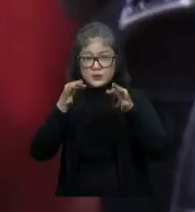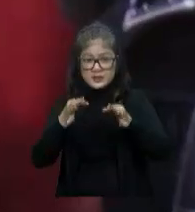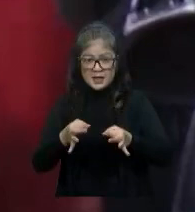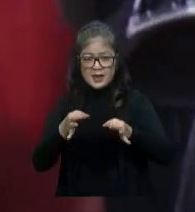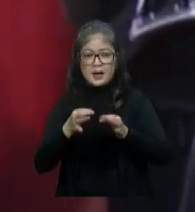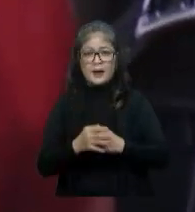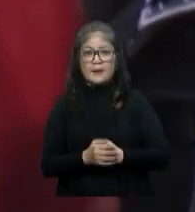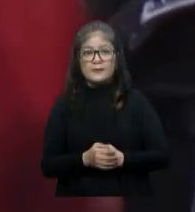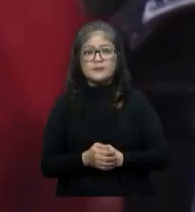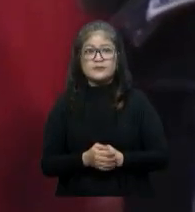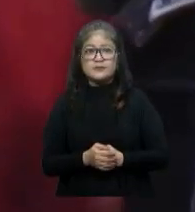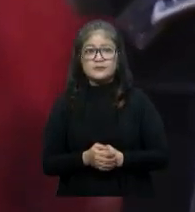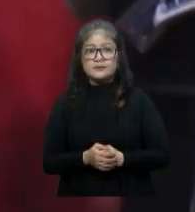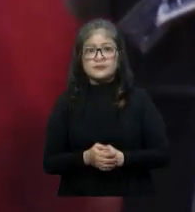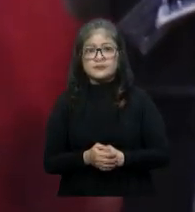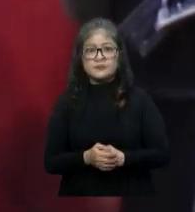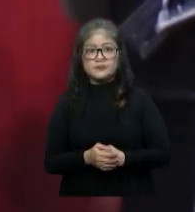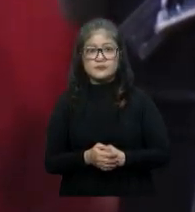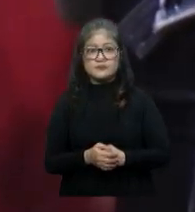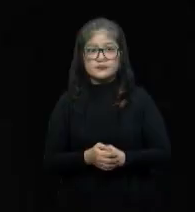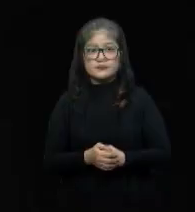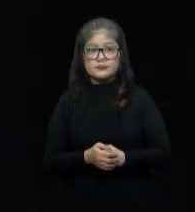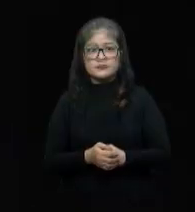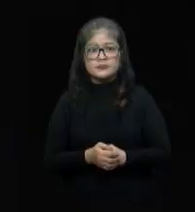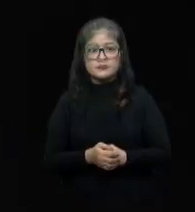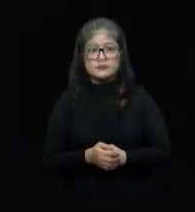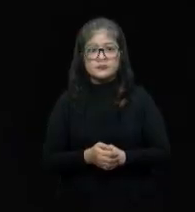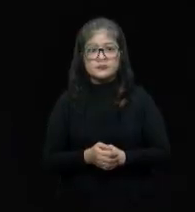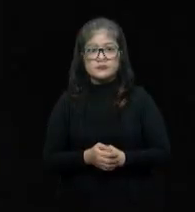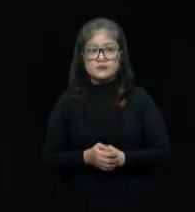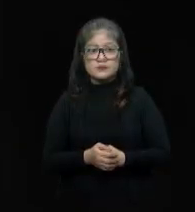Dari Kabupaten Aceh Barat, Aceh, Afsah, iNews, melaporkan.